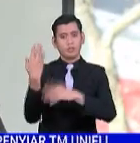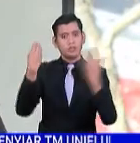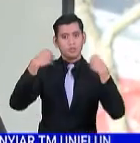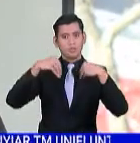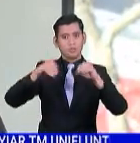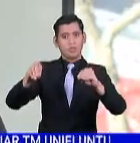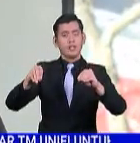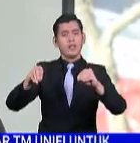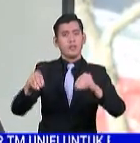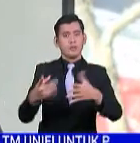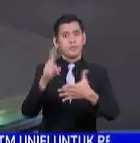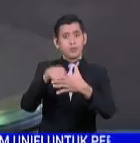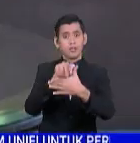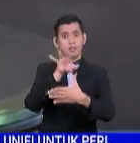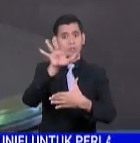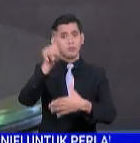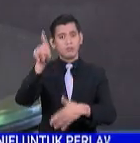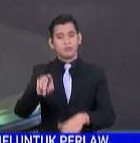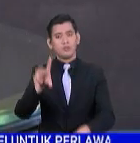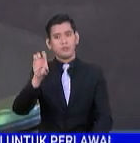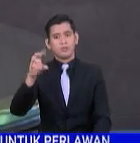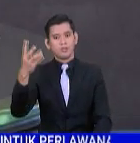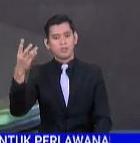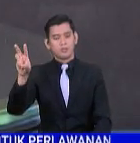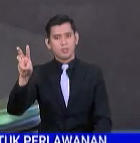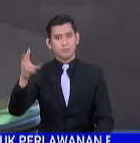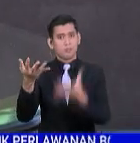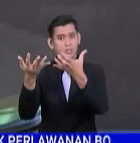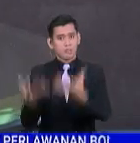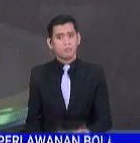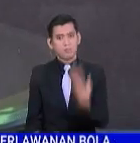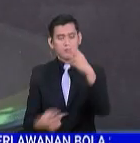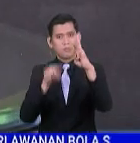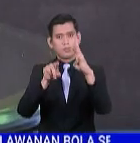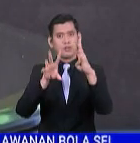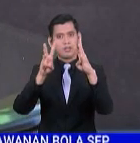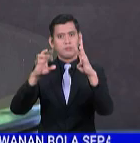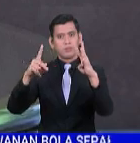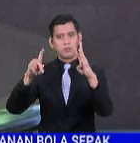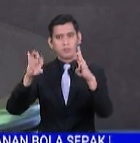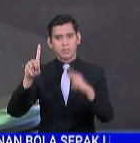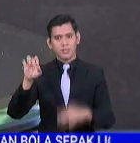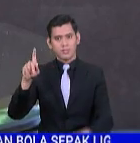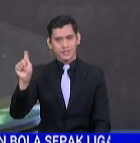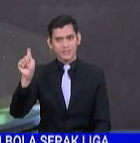ialah pada Mei 2016 seberat 14.62 karat.